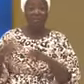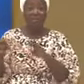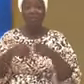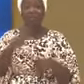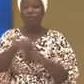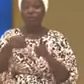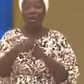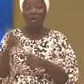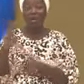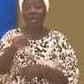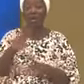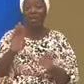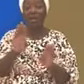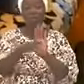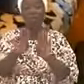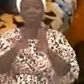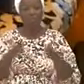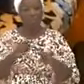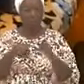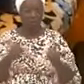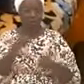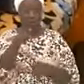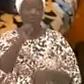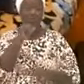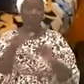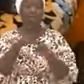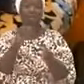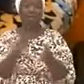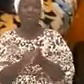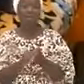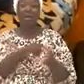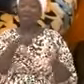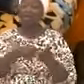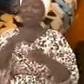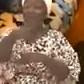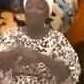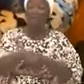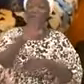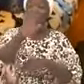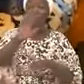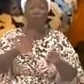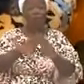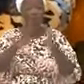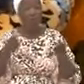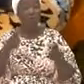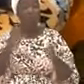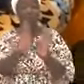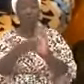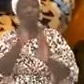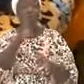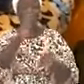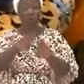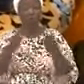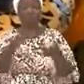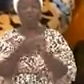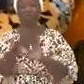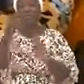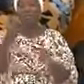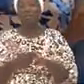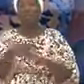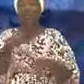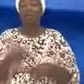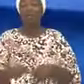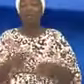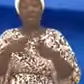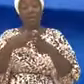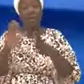pop s'était ouvert maintenant ne fait pas comme ça ce soir d'après sera ouverte les